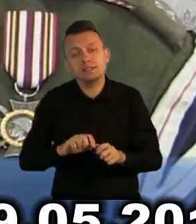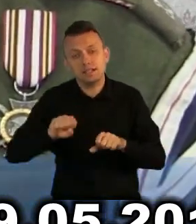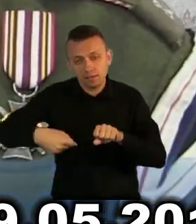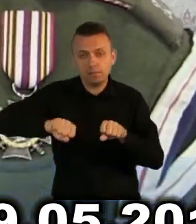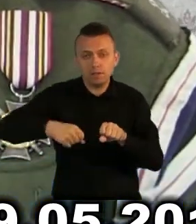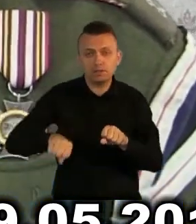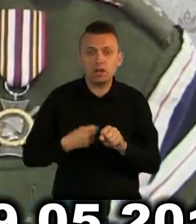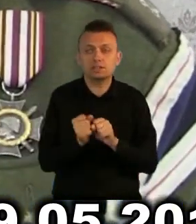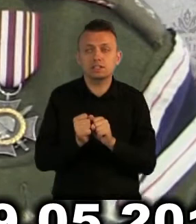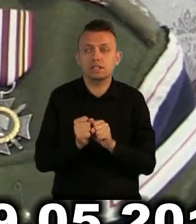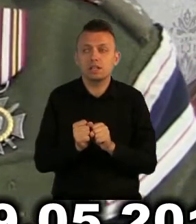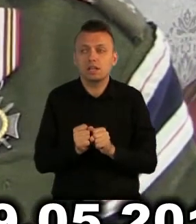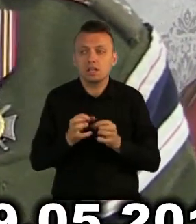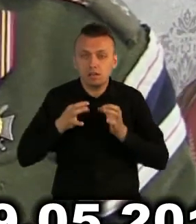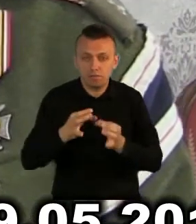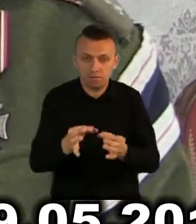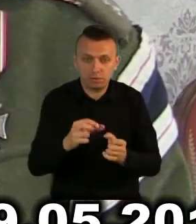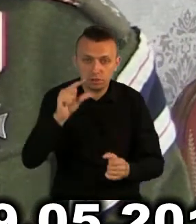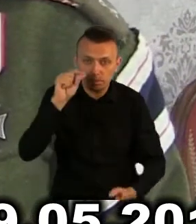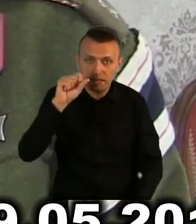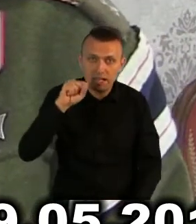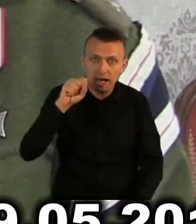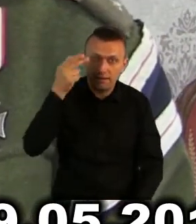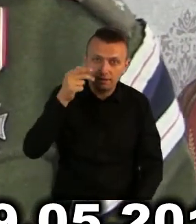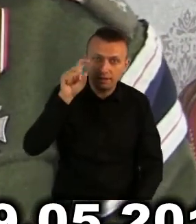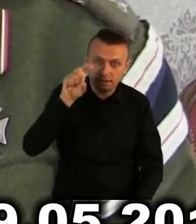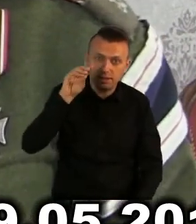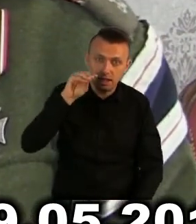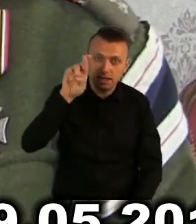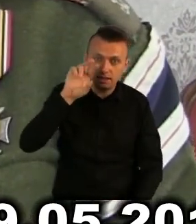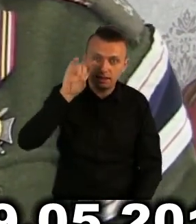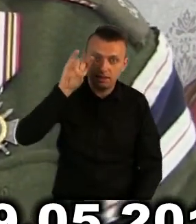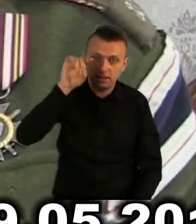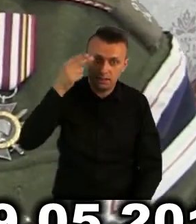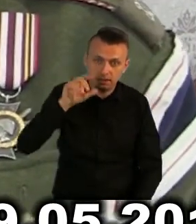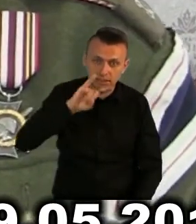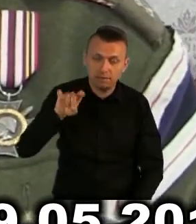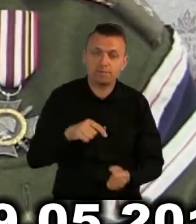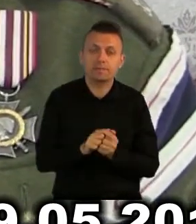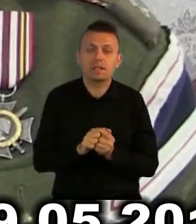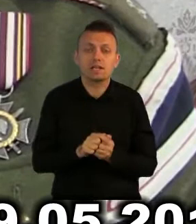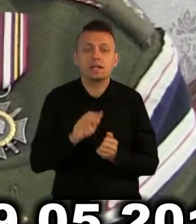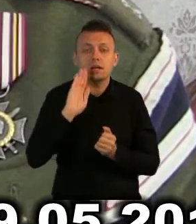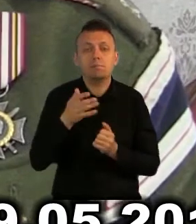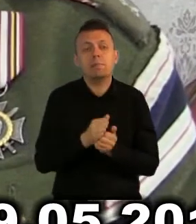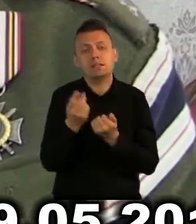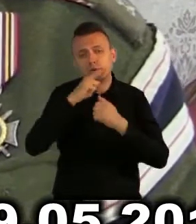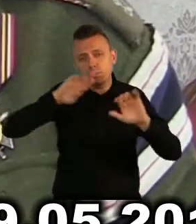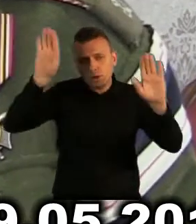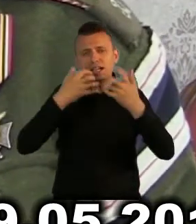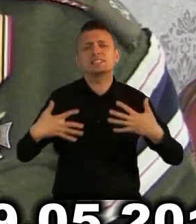pancerny, to jest jeśli chodzi o sprzęt historyczny, będą wystawy stowarzyszeń i